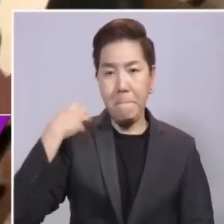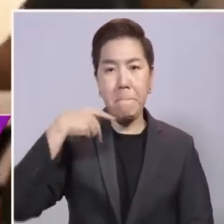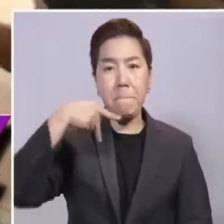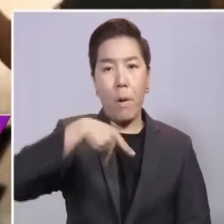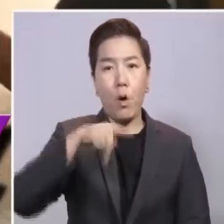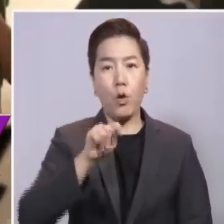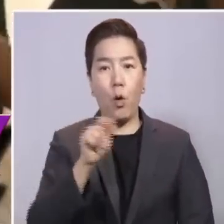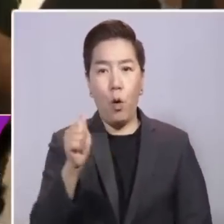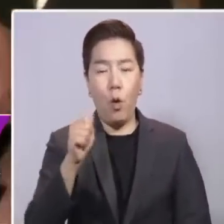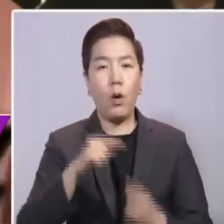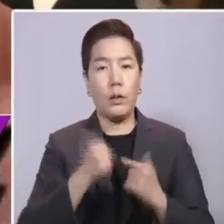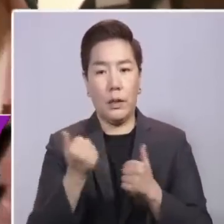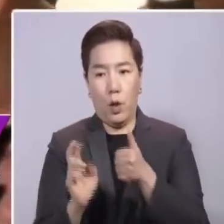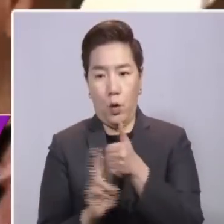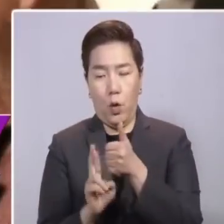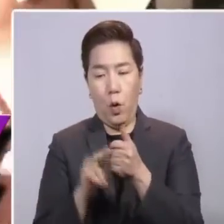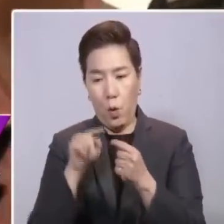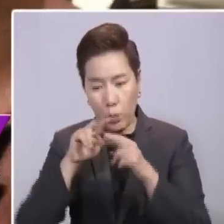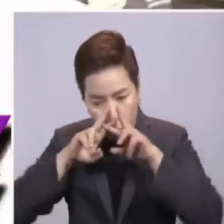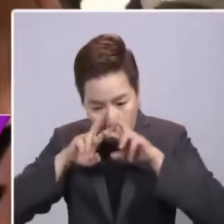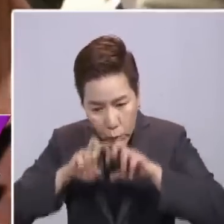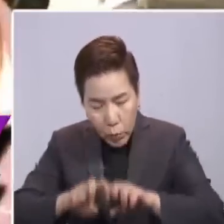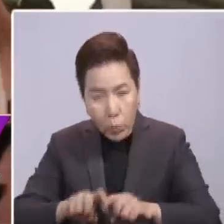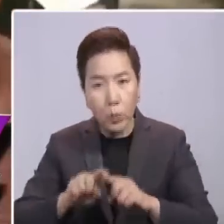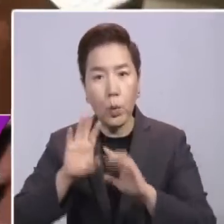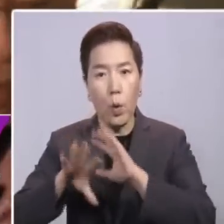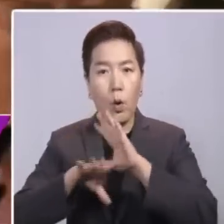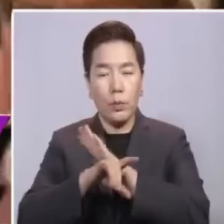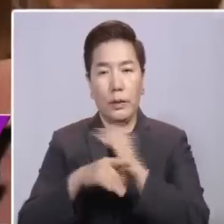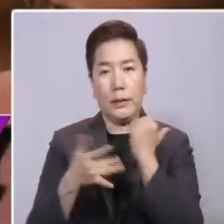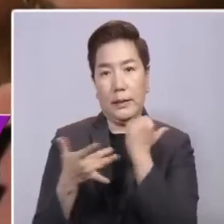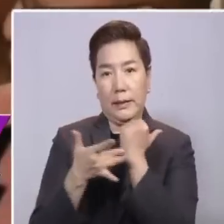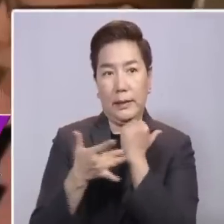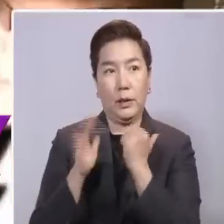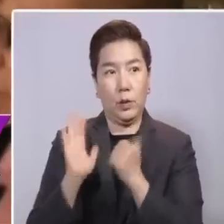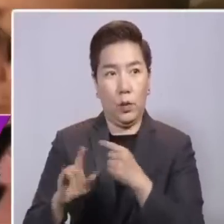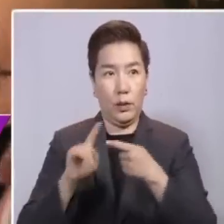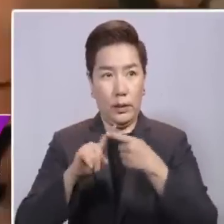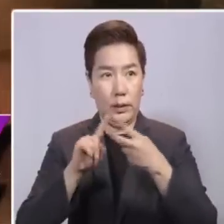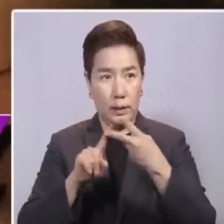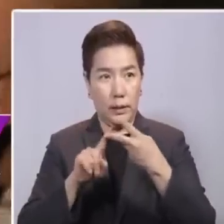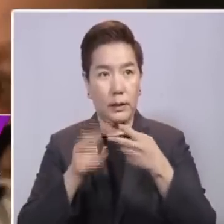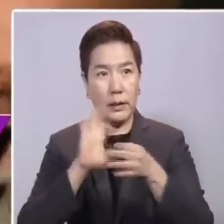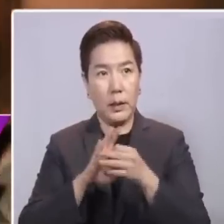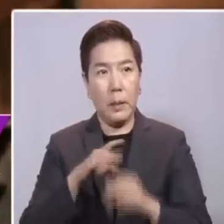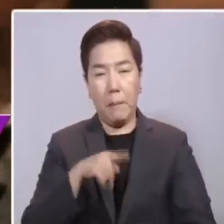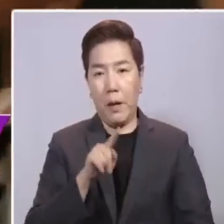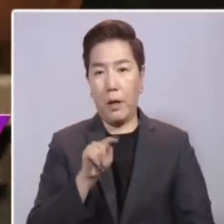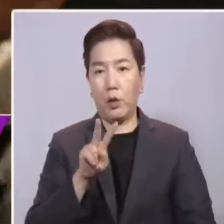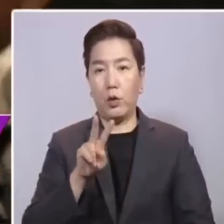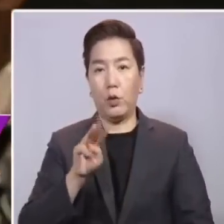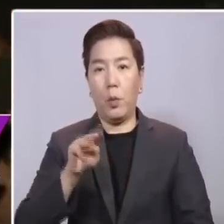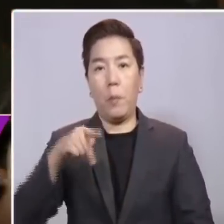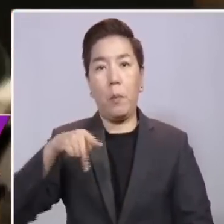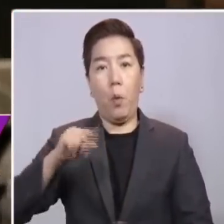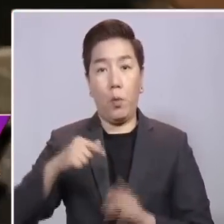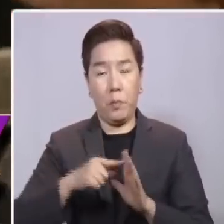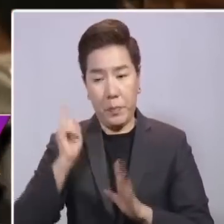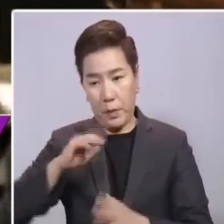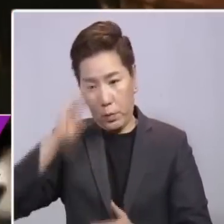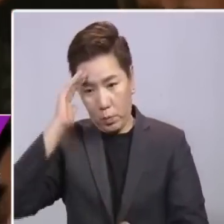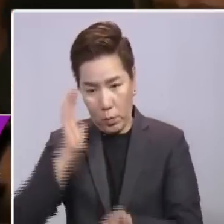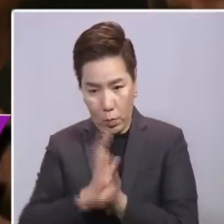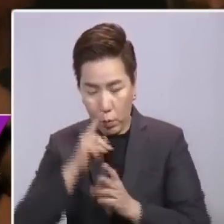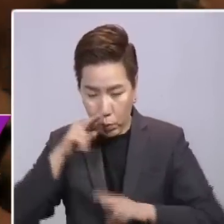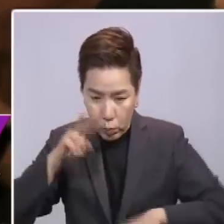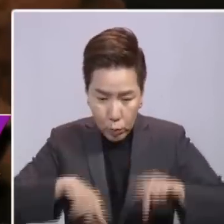ครับรองผู้บังคับการตำรวจสืบสวนสอบสวนอาชญากรรมทางเทคโนโลยีและพันตำรวจโทปฐมพงศ์มีอยู่นะครับคนนี้เป็นสารวัตรกองกำ